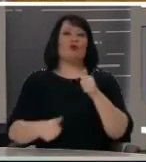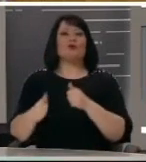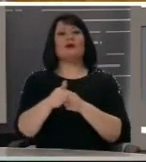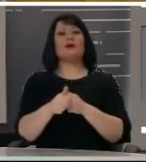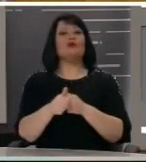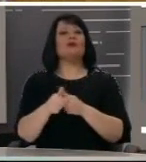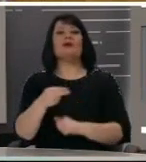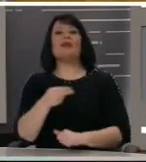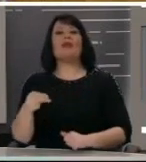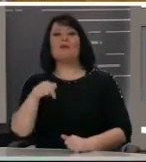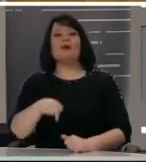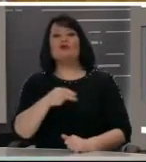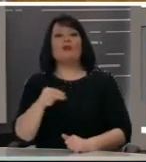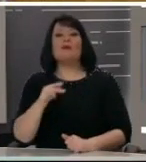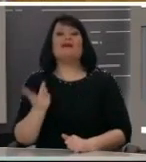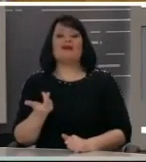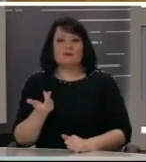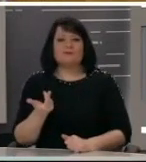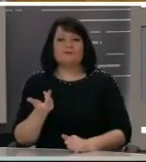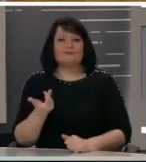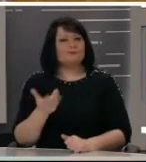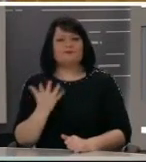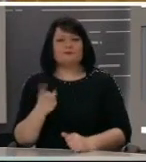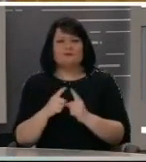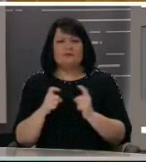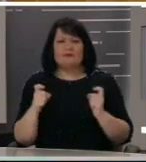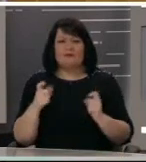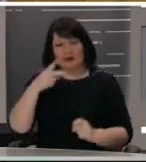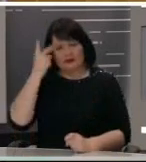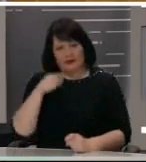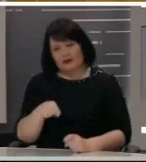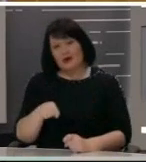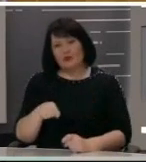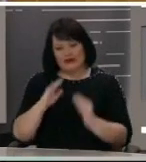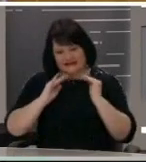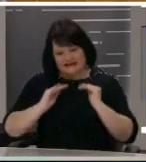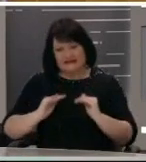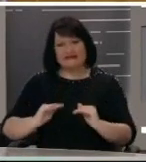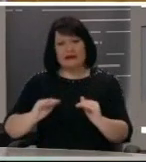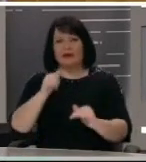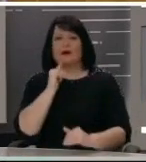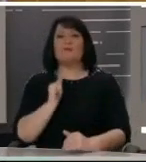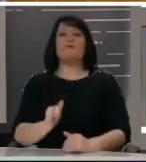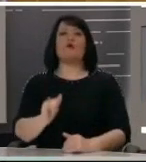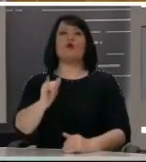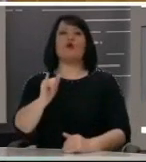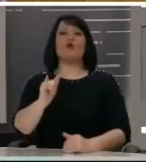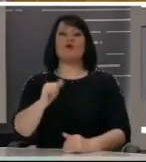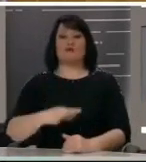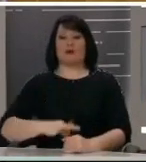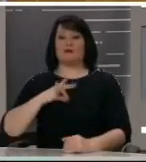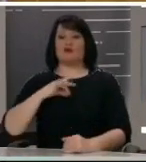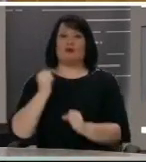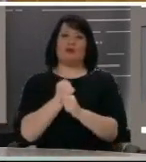την κατεύθυνση αυτή είναι το δικαίωμα σε μια σταθερή, μόνιμη και αξιοπρεπή